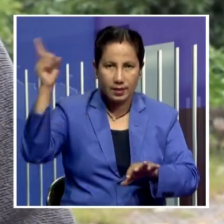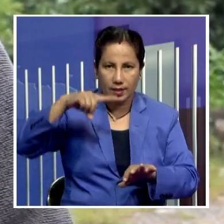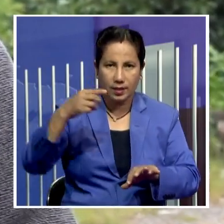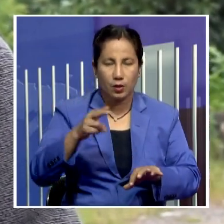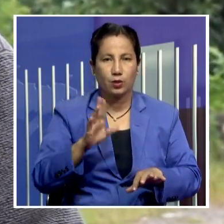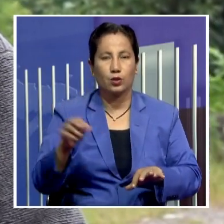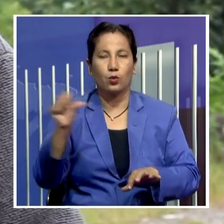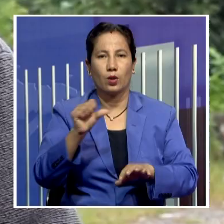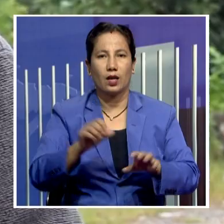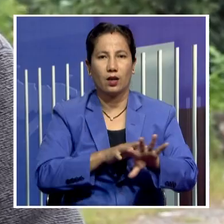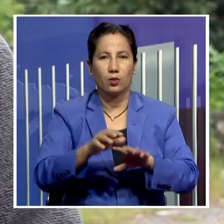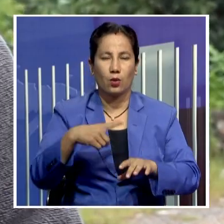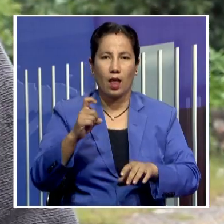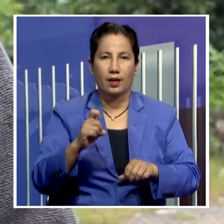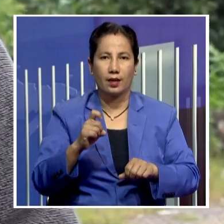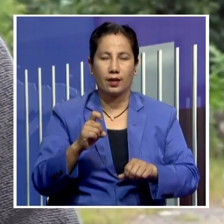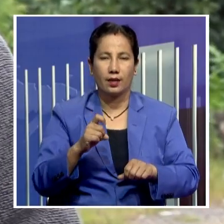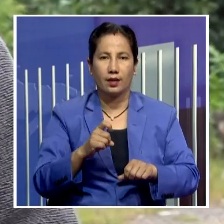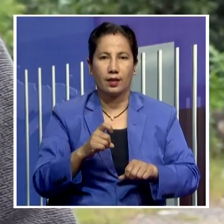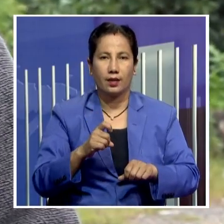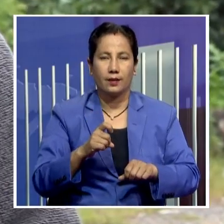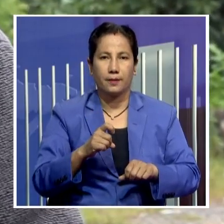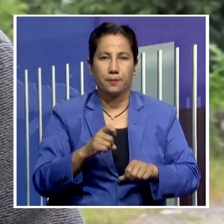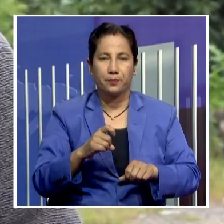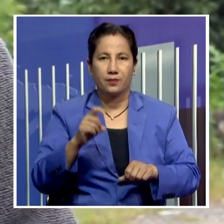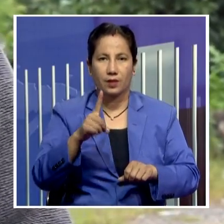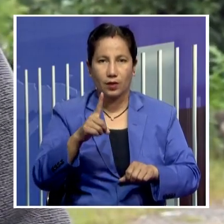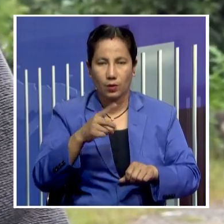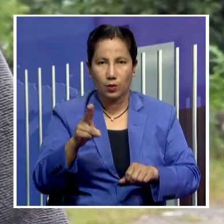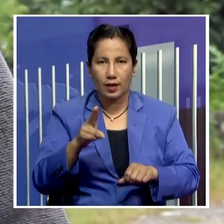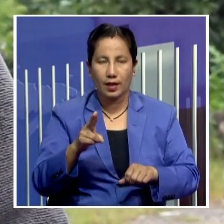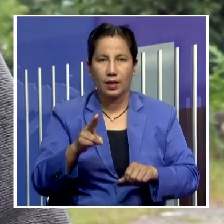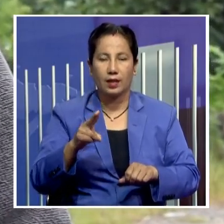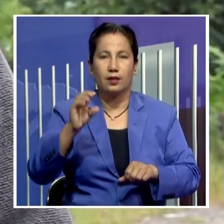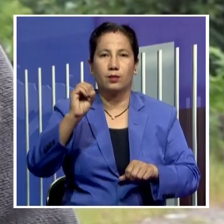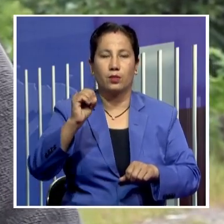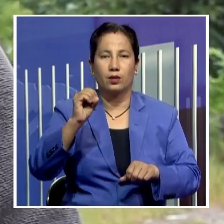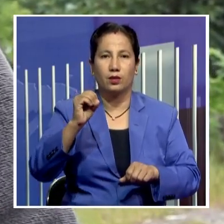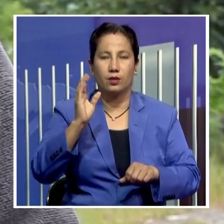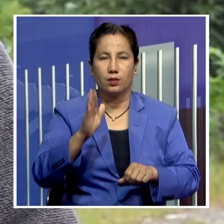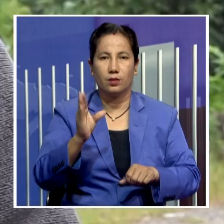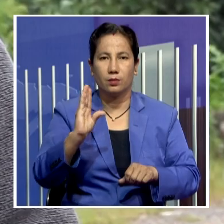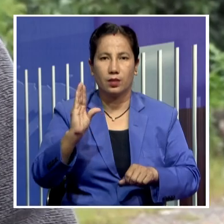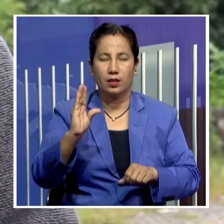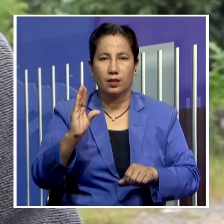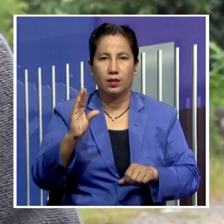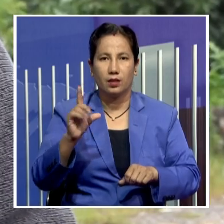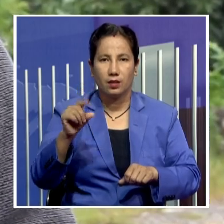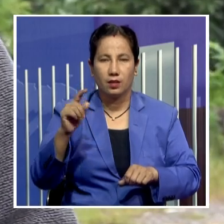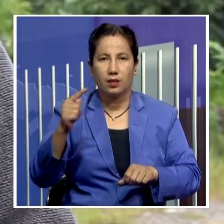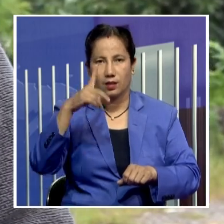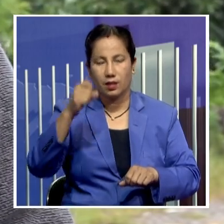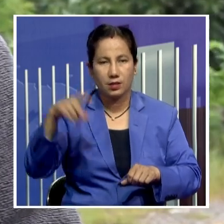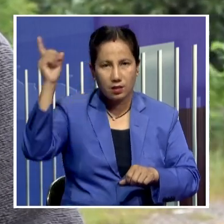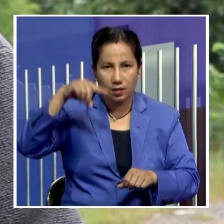छ उहाँहरूको लागि चाहिँ एउटा अन द स्पोट एउटा प्याकेज ल्याउनु पर्यो। उहाँहरू कस्ता मान्छेलाई कति रूपमा